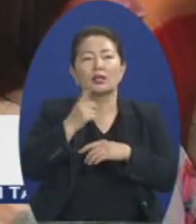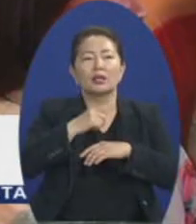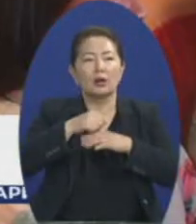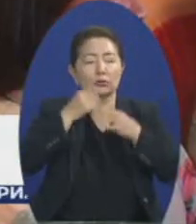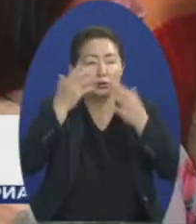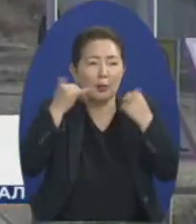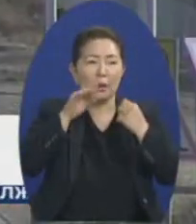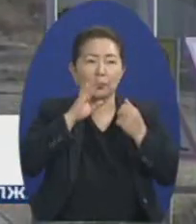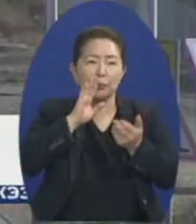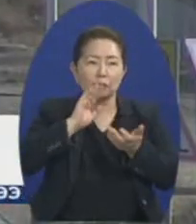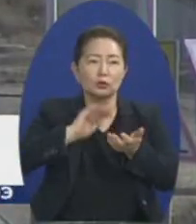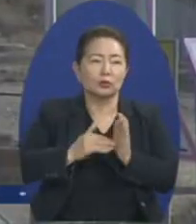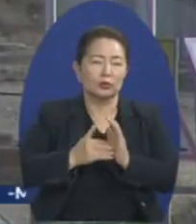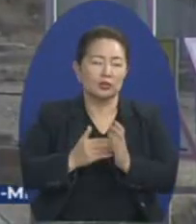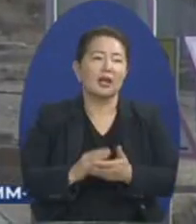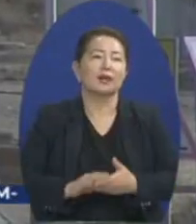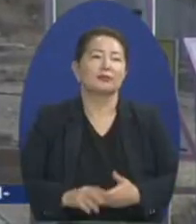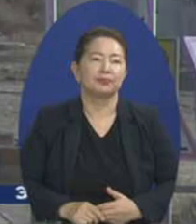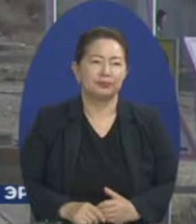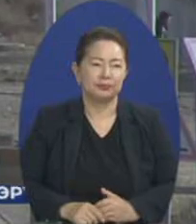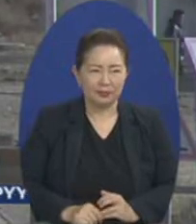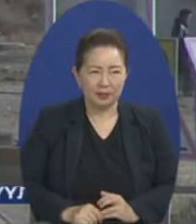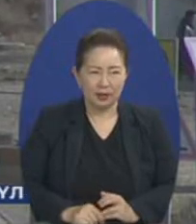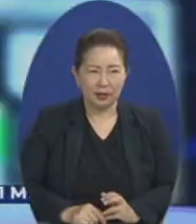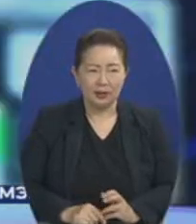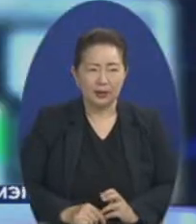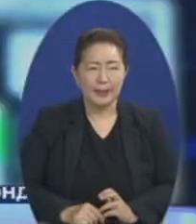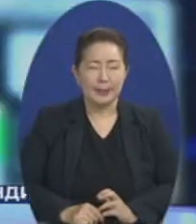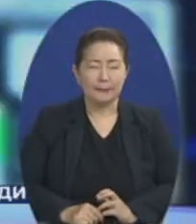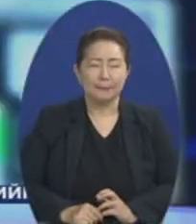байгуулахаар төлөвлөжээ. За үргэлжлүүлэн та бүхэн